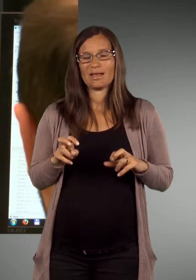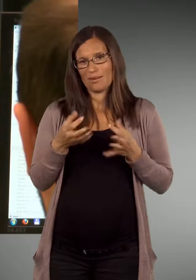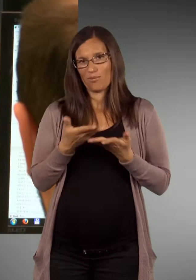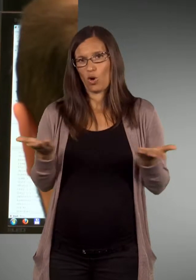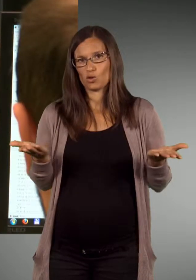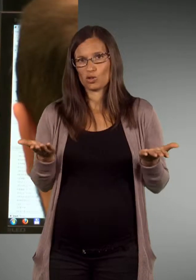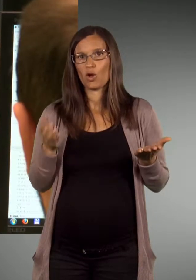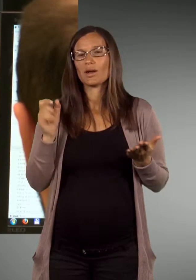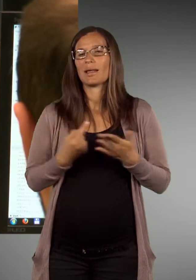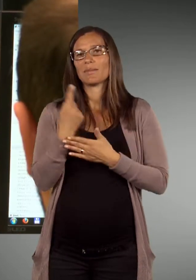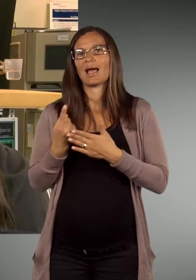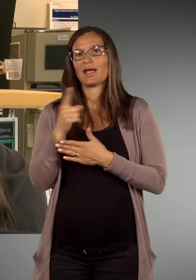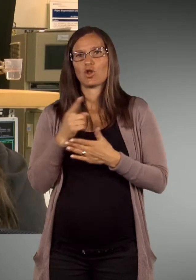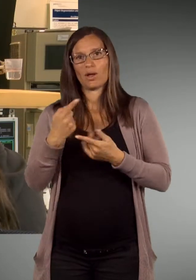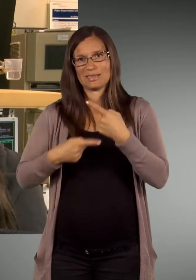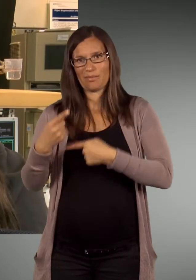torej da prihaja do teh izmenjav.